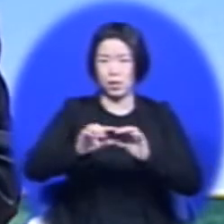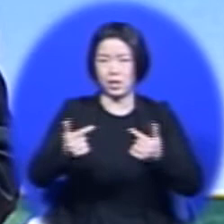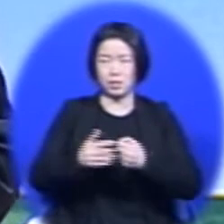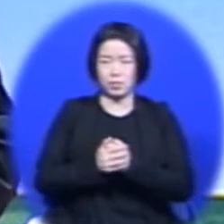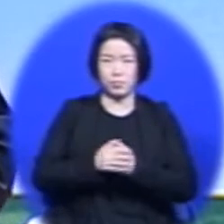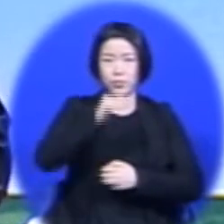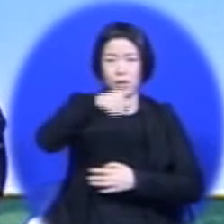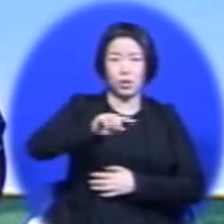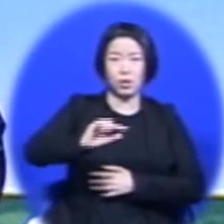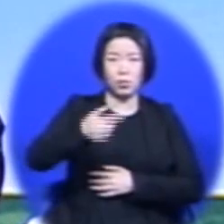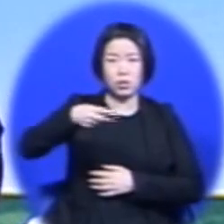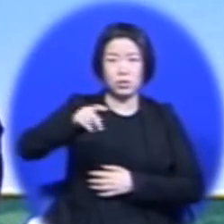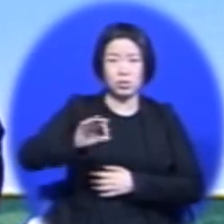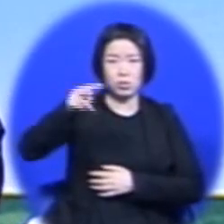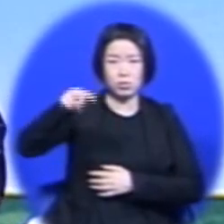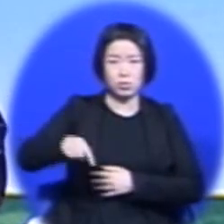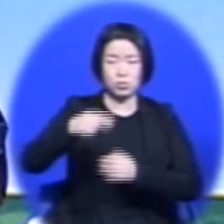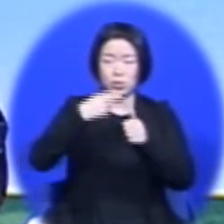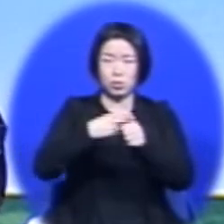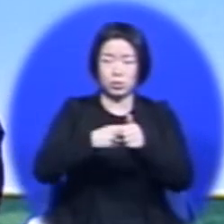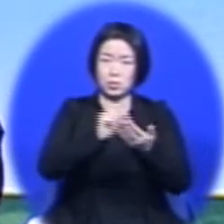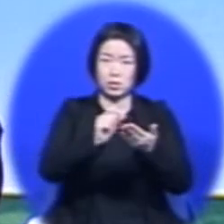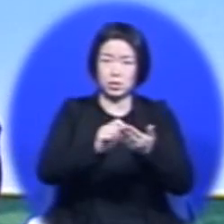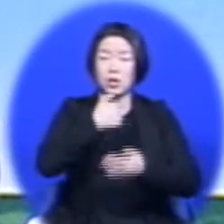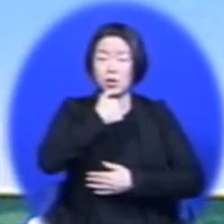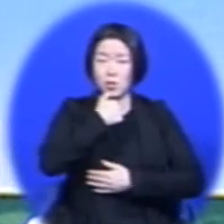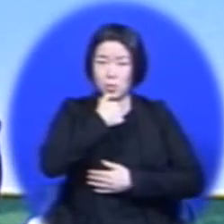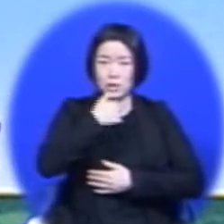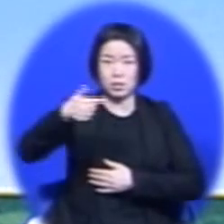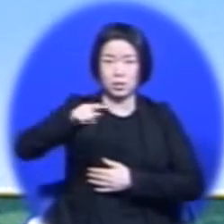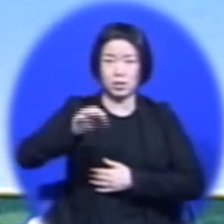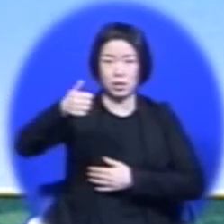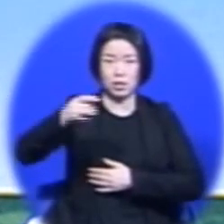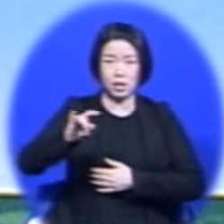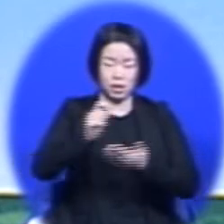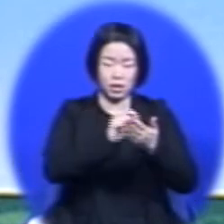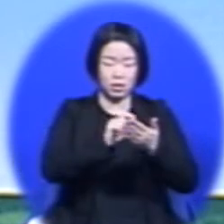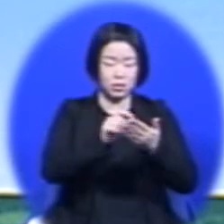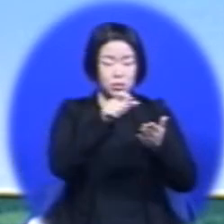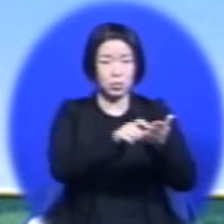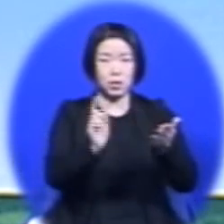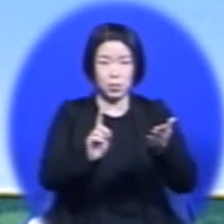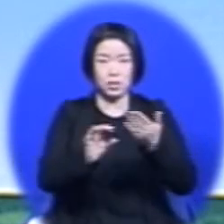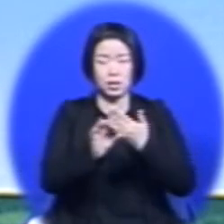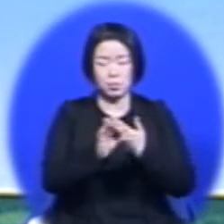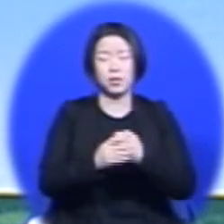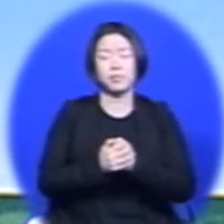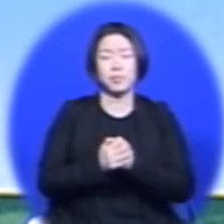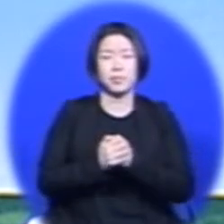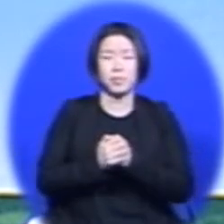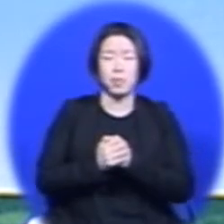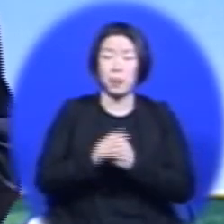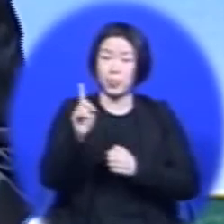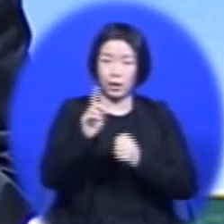권성수 교수님이 쓴 로마서 강의 거기에 이런 이야기가 소개되어져 있었습니다.